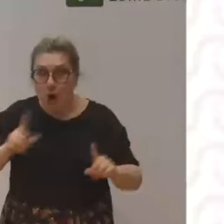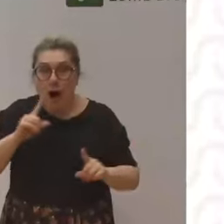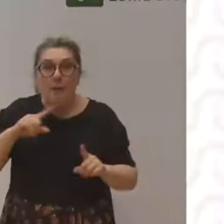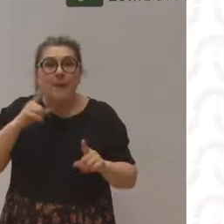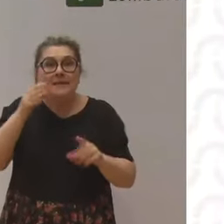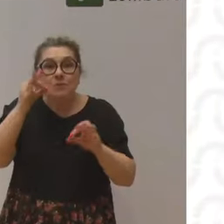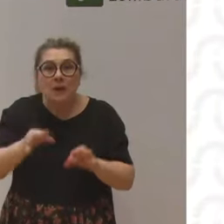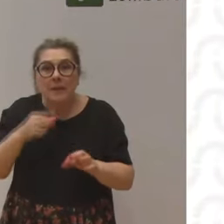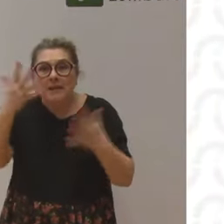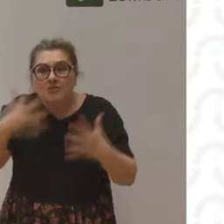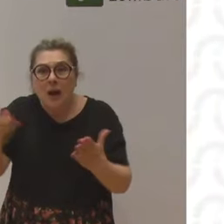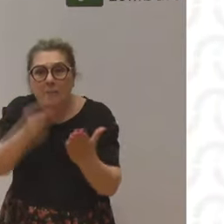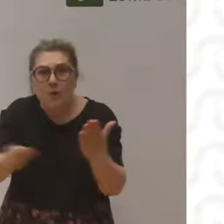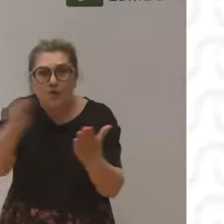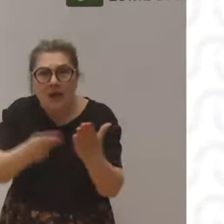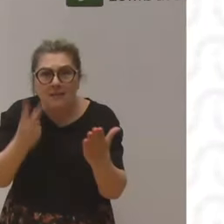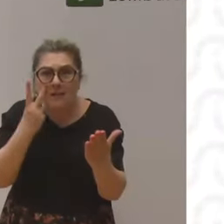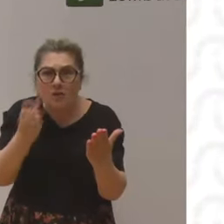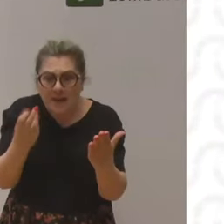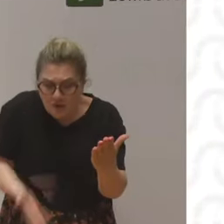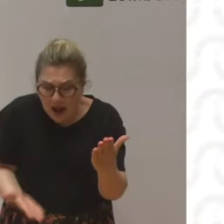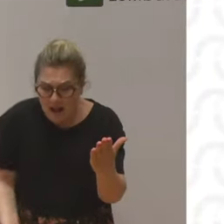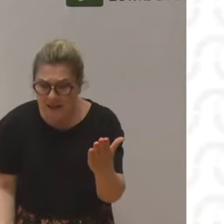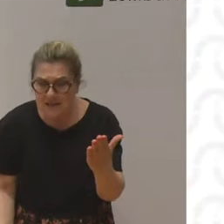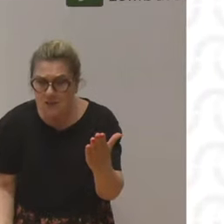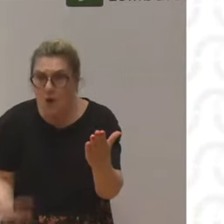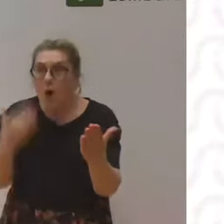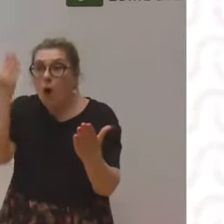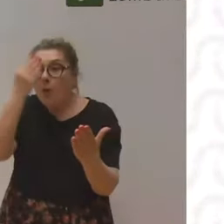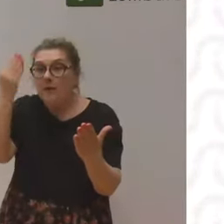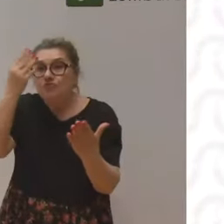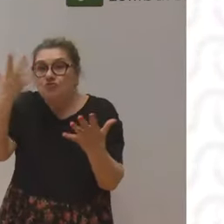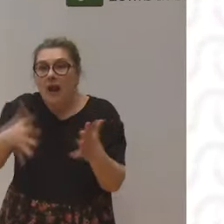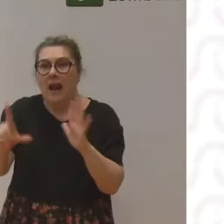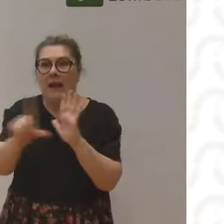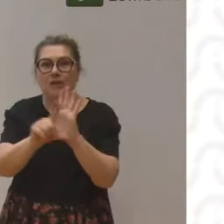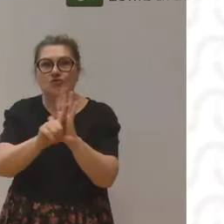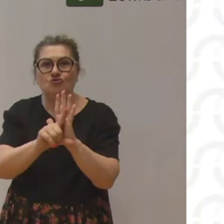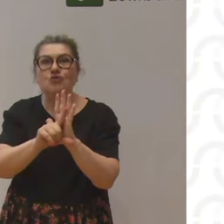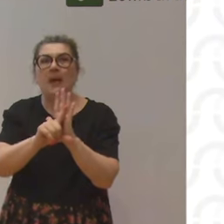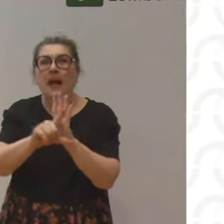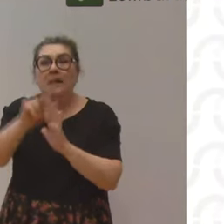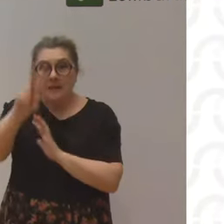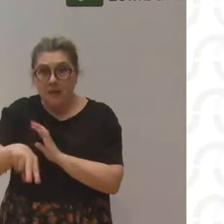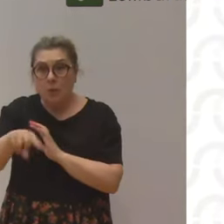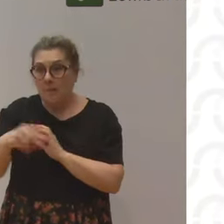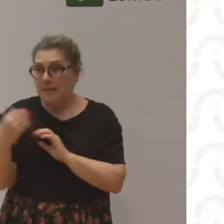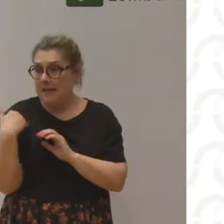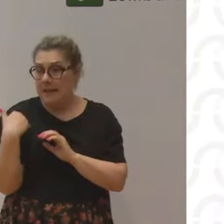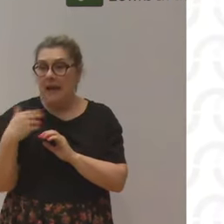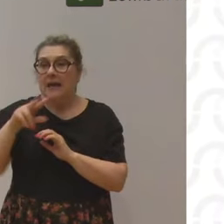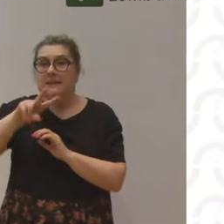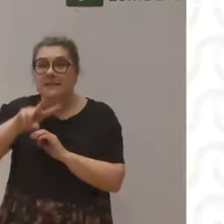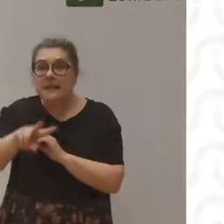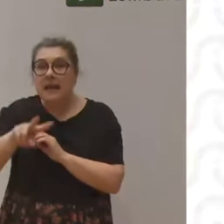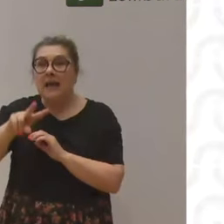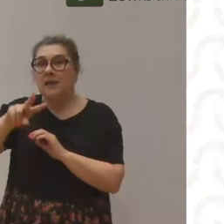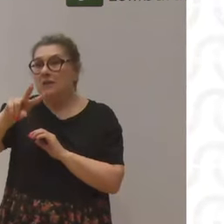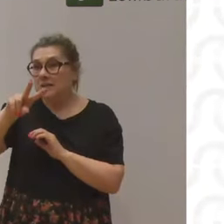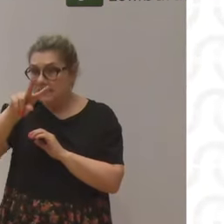dei progetti di vita individualizzati secondo quello che è previsto da una legge che è del 2000, che è la legge 328. La legge